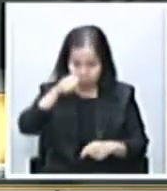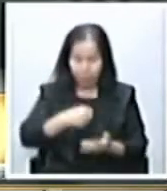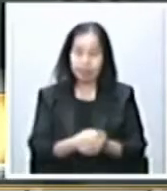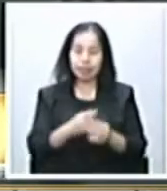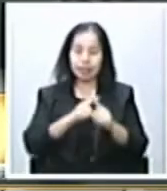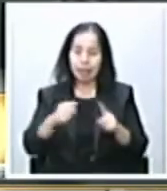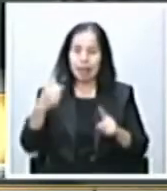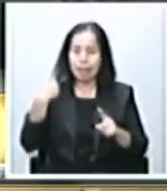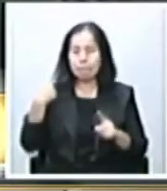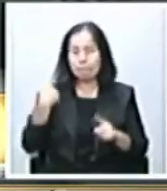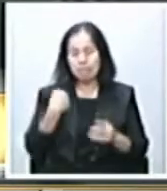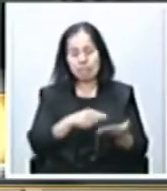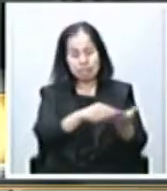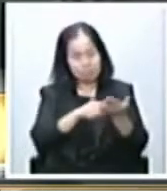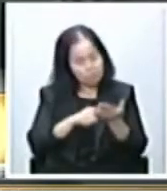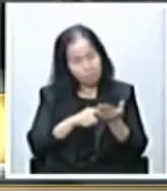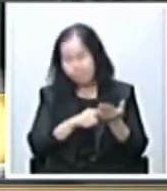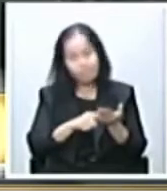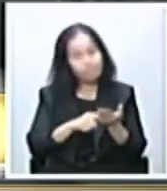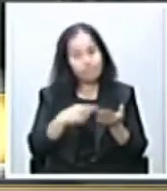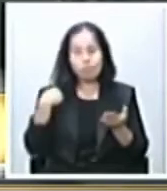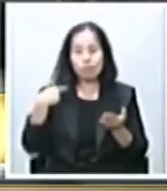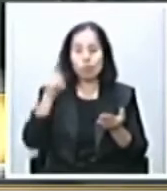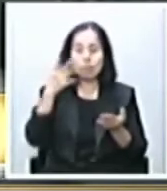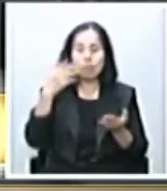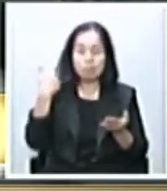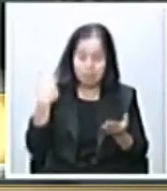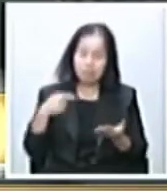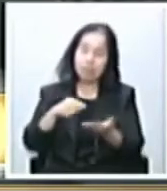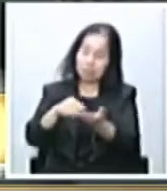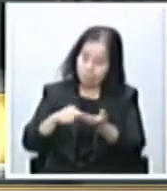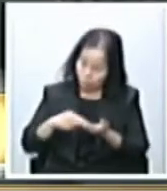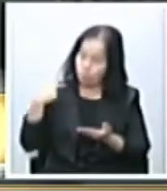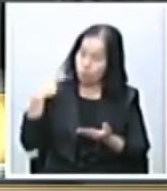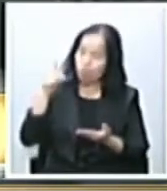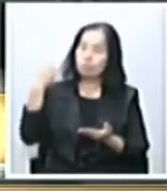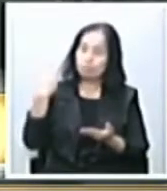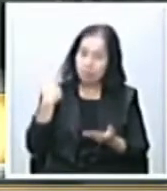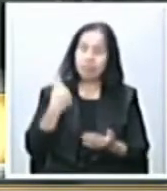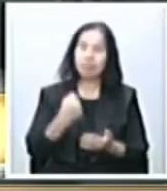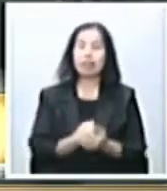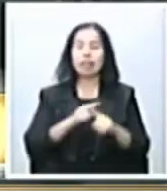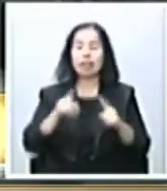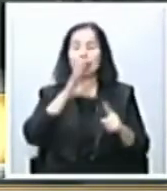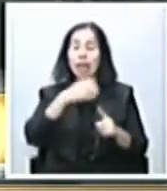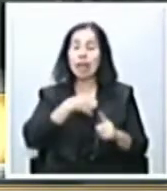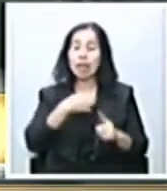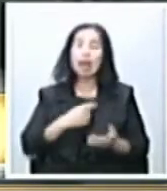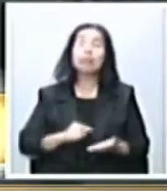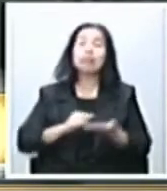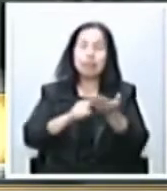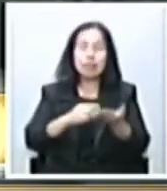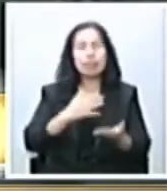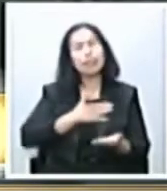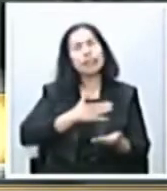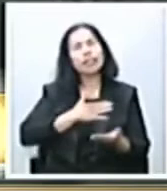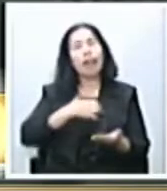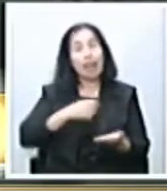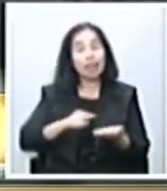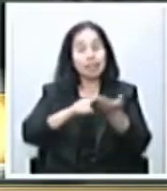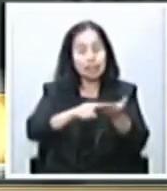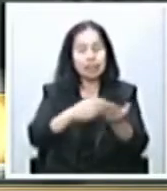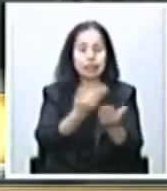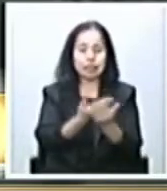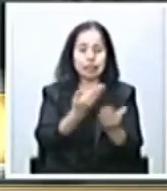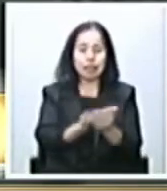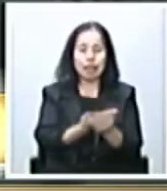นอแล้วไม่เกิดประโยชน์แล้วก็เป็นข้อเสนอที่ไม่มีคุณภาพดังนั้นถ้าจะให้เสนอผมเสนอว่าแทนที่จะปรับลดงบประมาณแบบเ